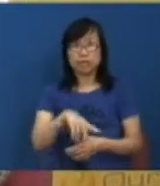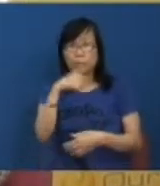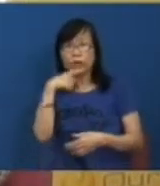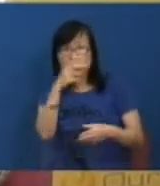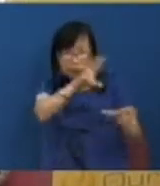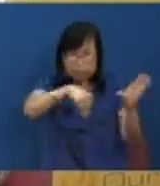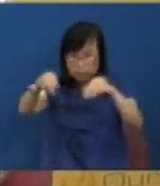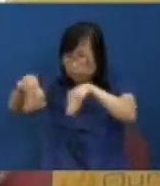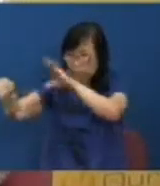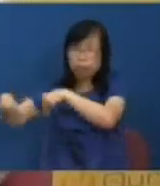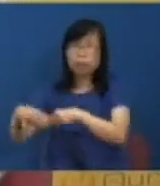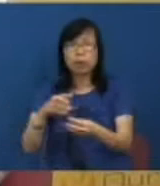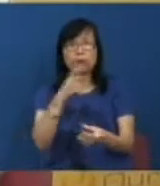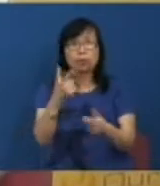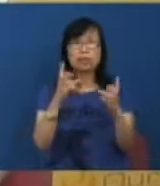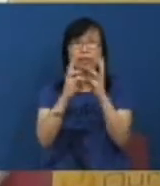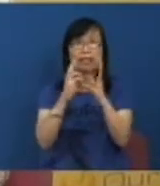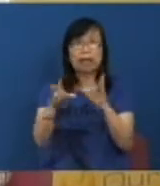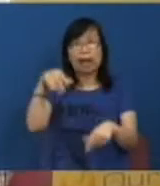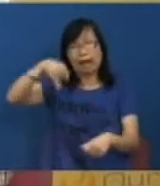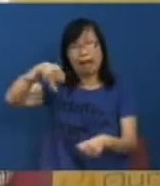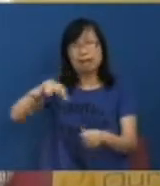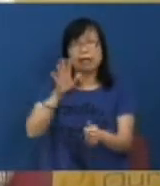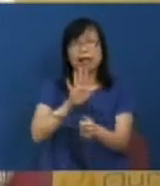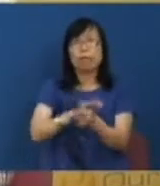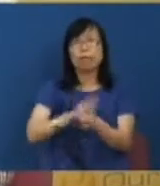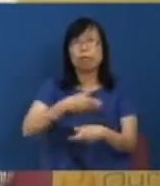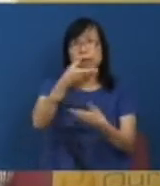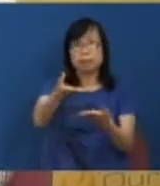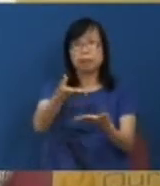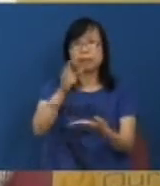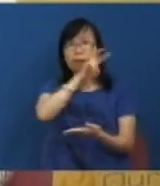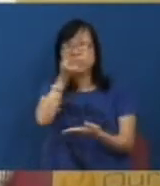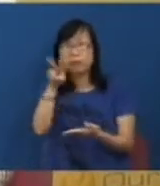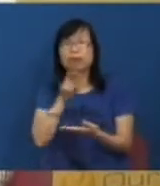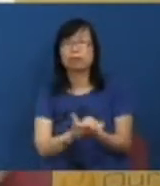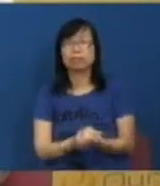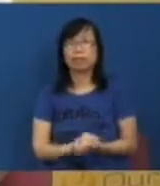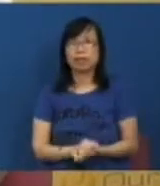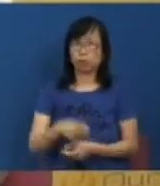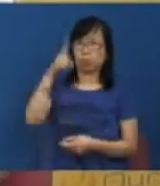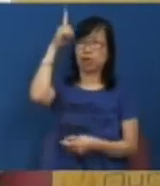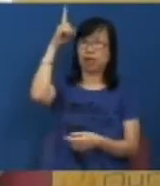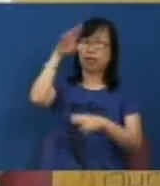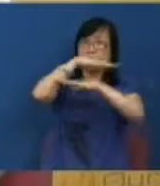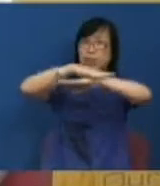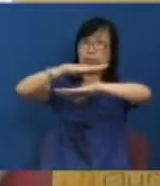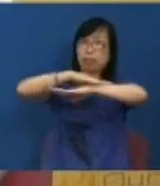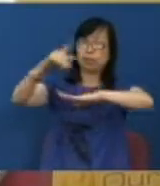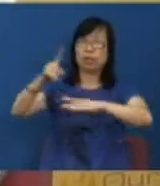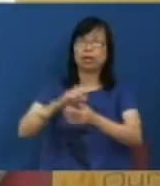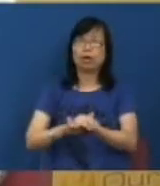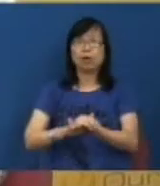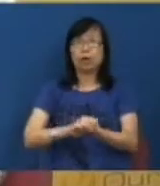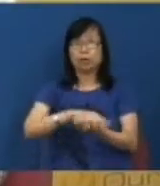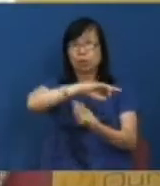啲資料，不過咧今日就喺下次補翻俾大家睇。咁無論好似頭先阿 Kenneth 講啦，即係喺天台 green roof 或者 vertical